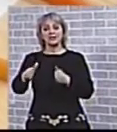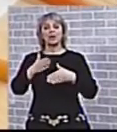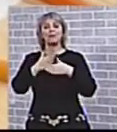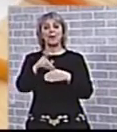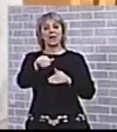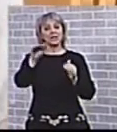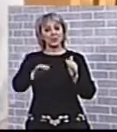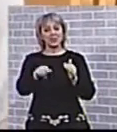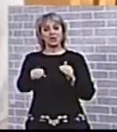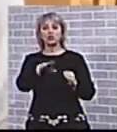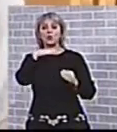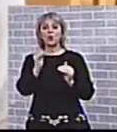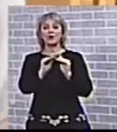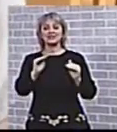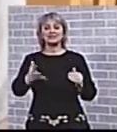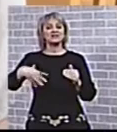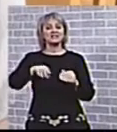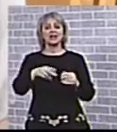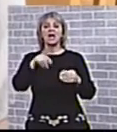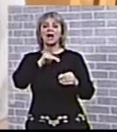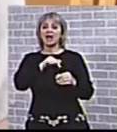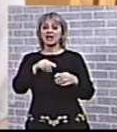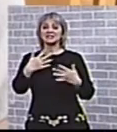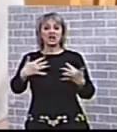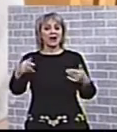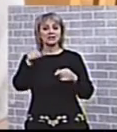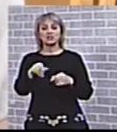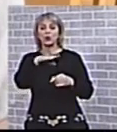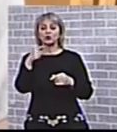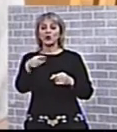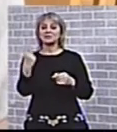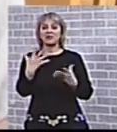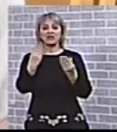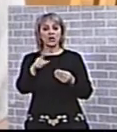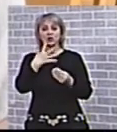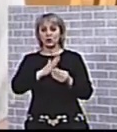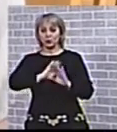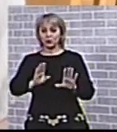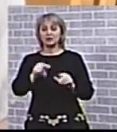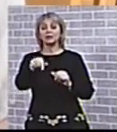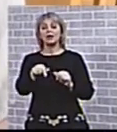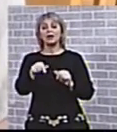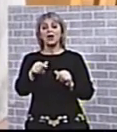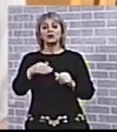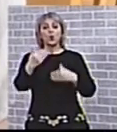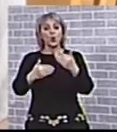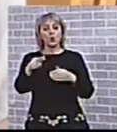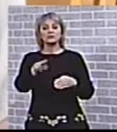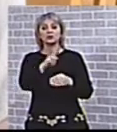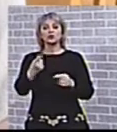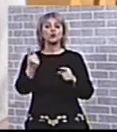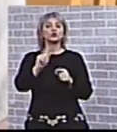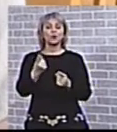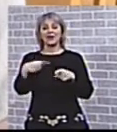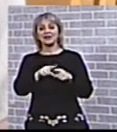помогает младшим. Тут много детей, всех разных характер. Некоторые тебя с первого дня не взлюбили, все такие ходят, прям такие, кто это,